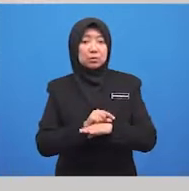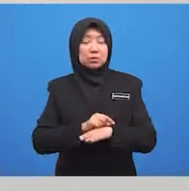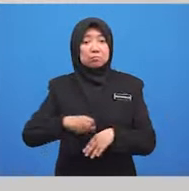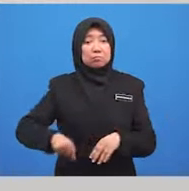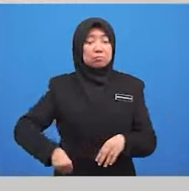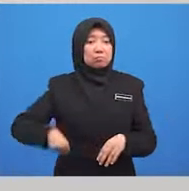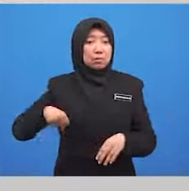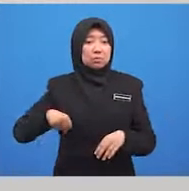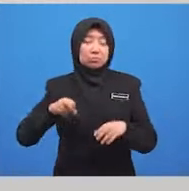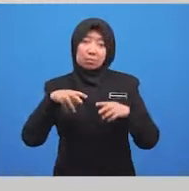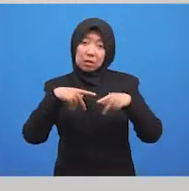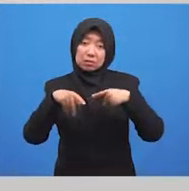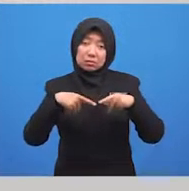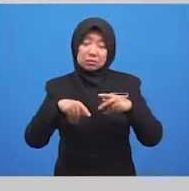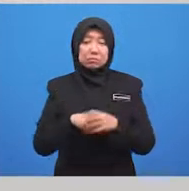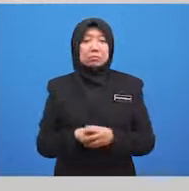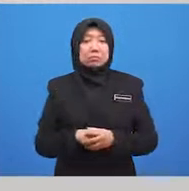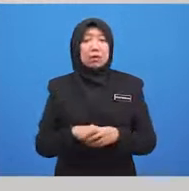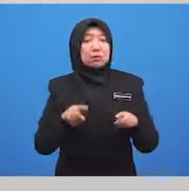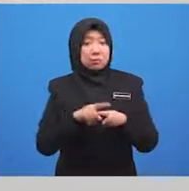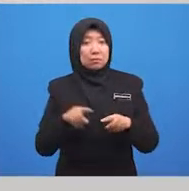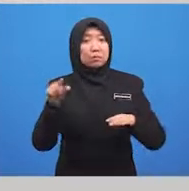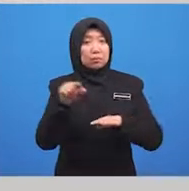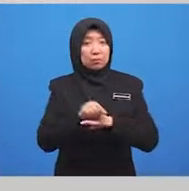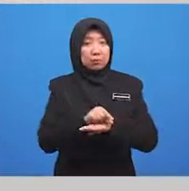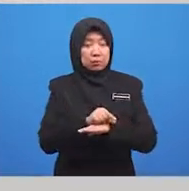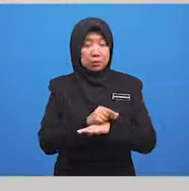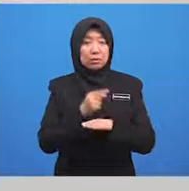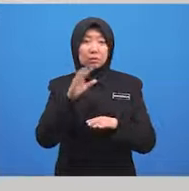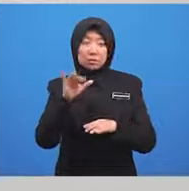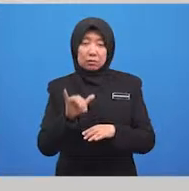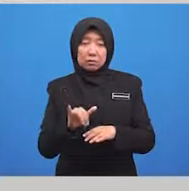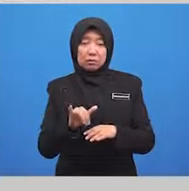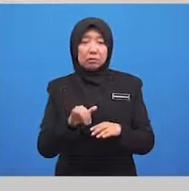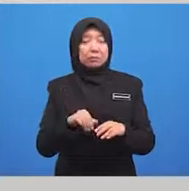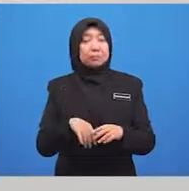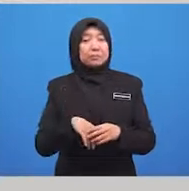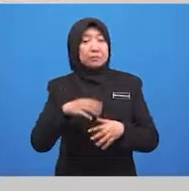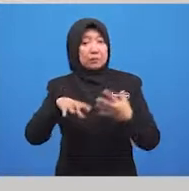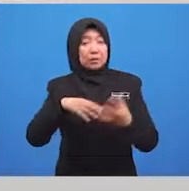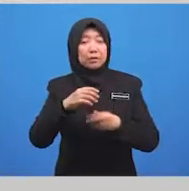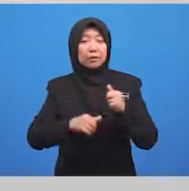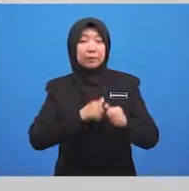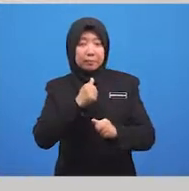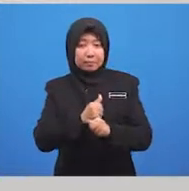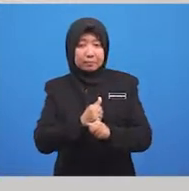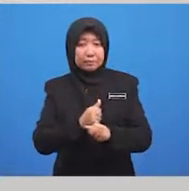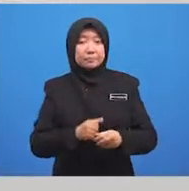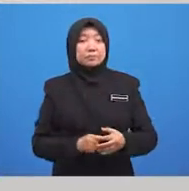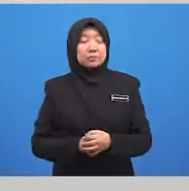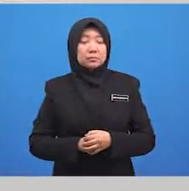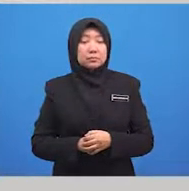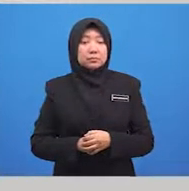plastik. Sebaliknya, menggunakan beg mesra alam seperti beg biodegradasi.